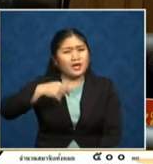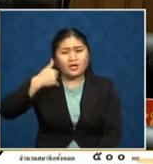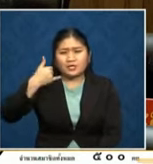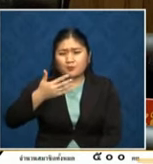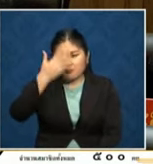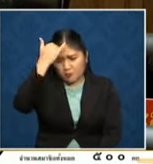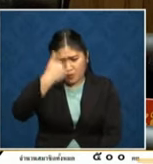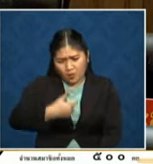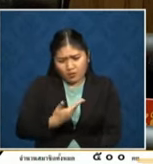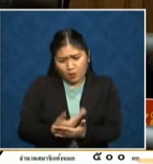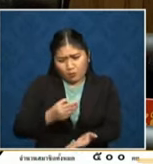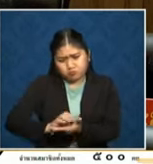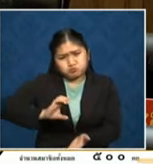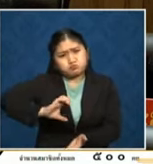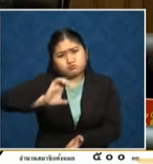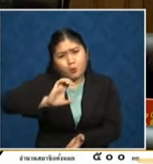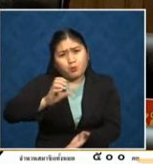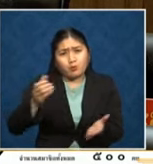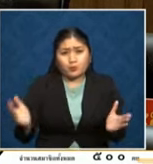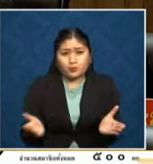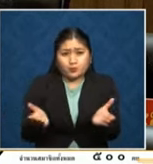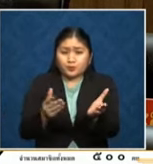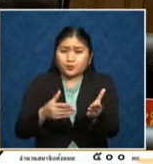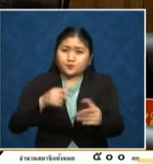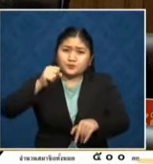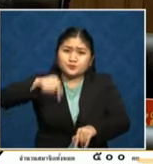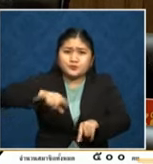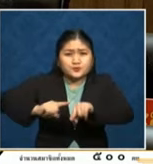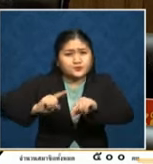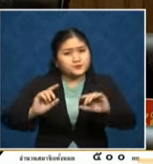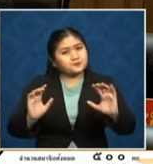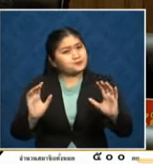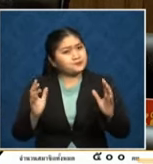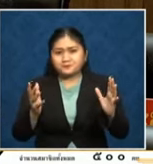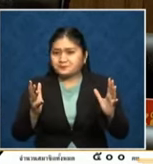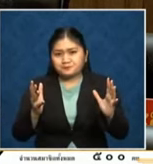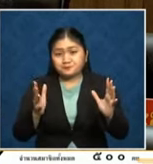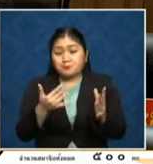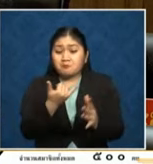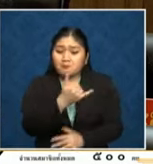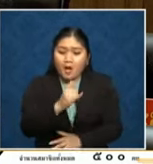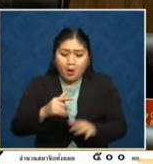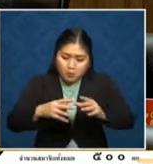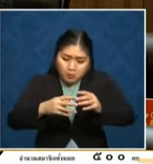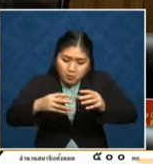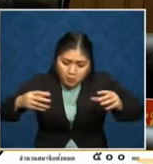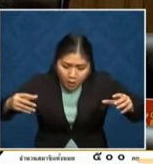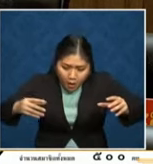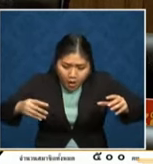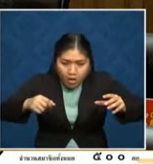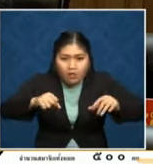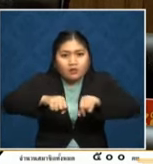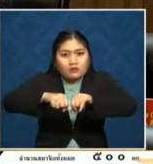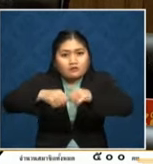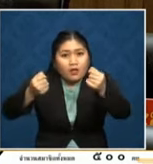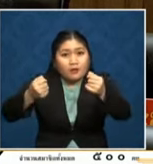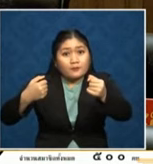าเราไม่มีงบประมาณในการปรับปรุงซ่อมแซมบางพื้นที่เนี่ยท่อนะคะท่อประปาก็ชำรุดแล้